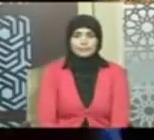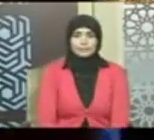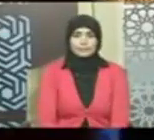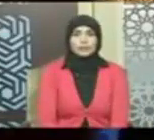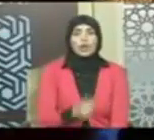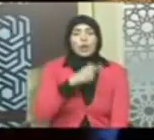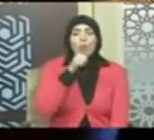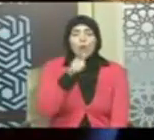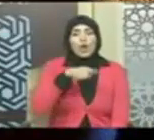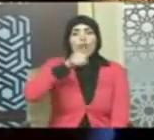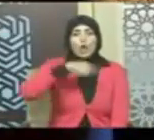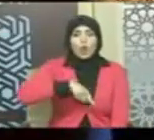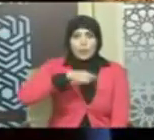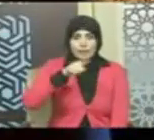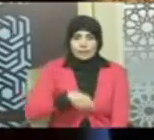وقال يوما: